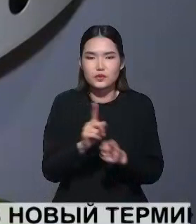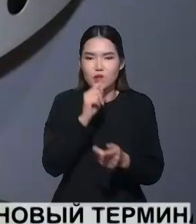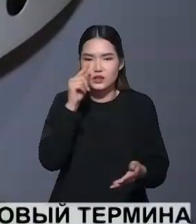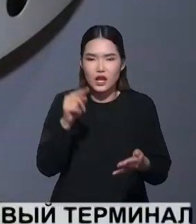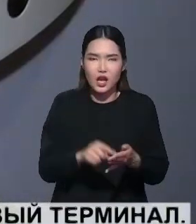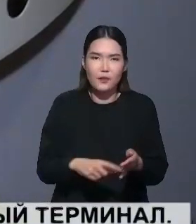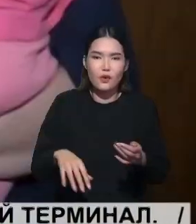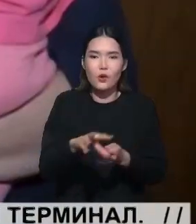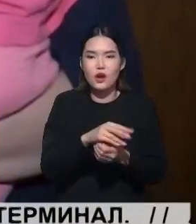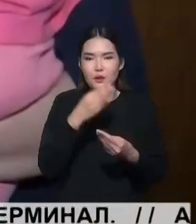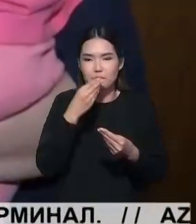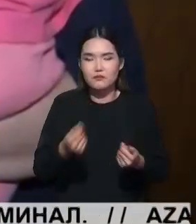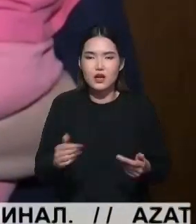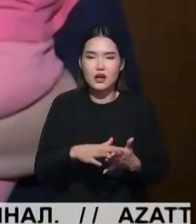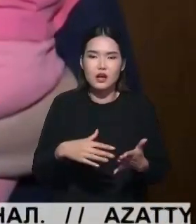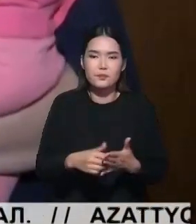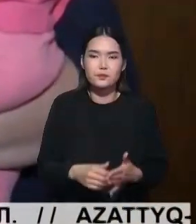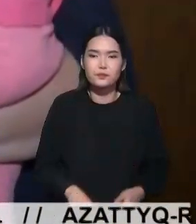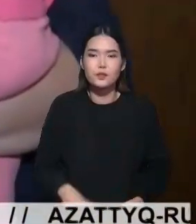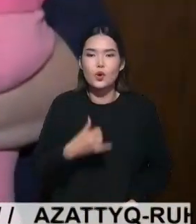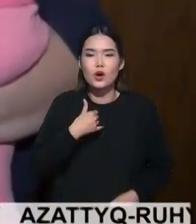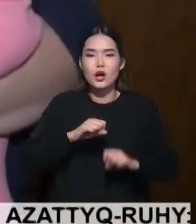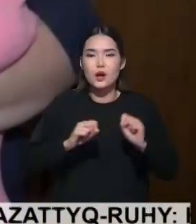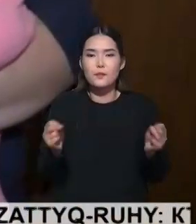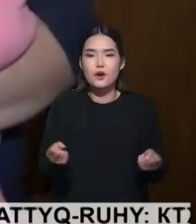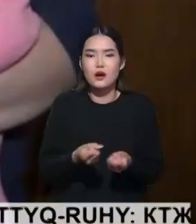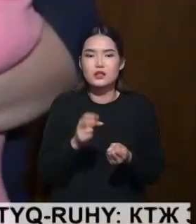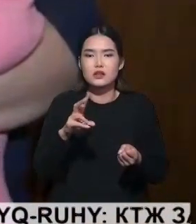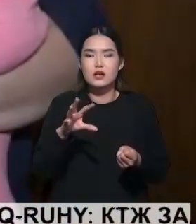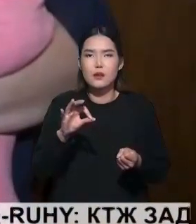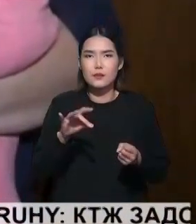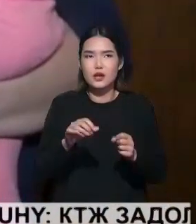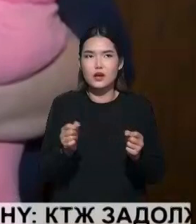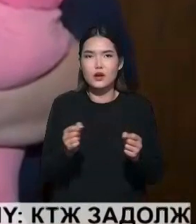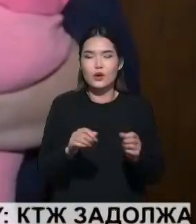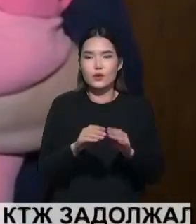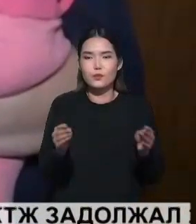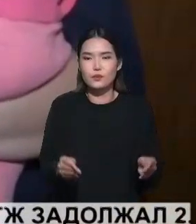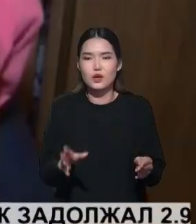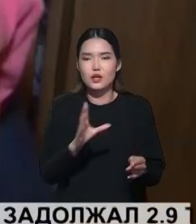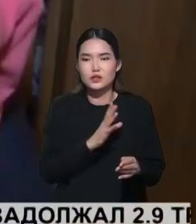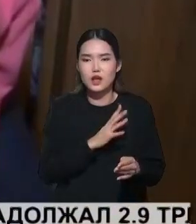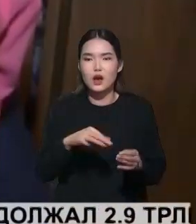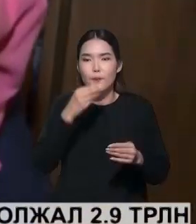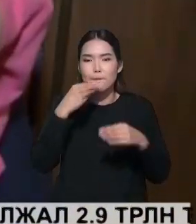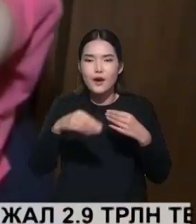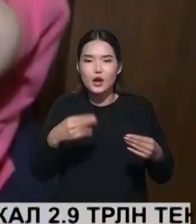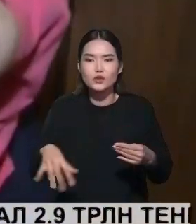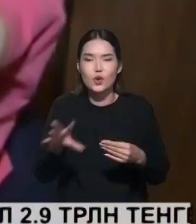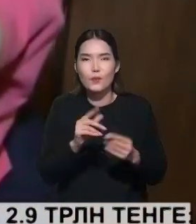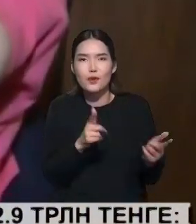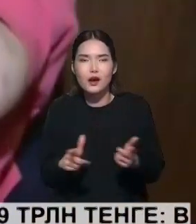зимние заготовки. У нас сгорела камера морозильная, как бы здесь были все продукты, заготовки